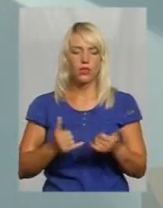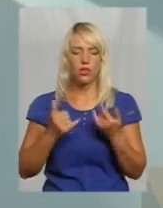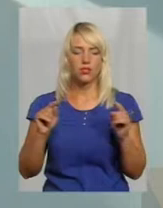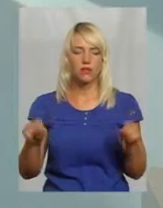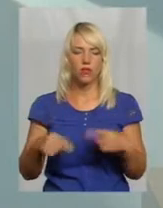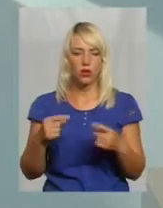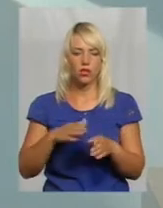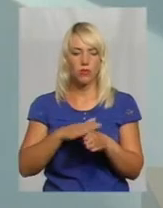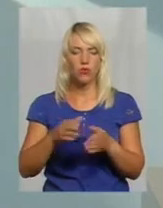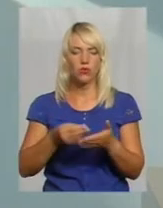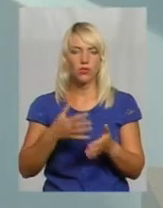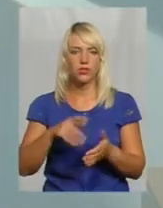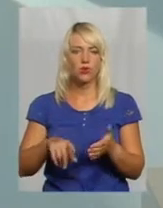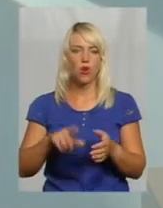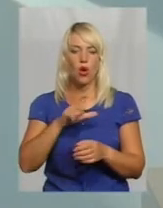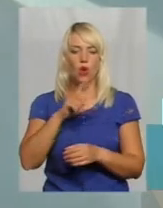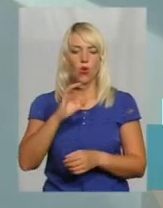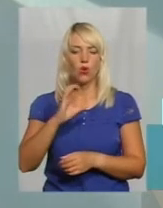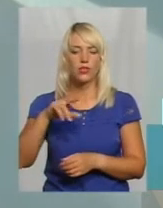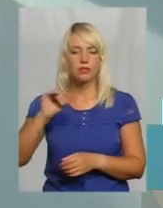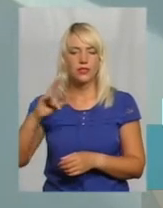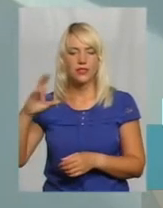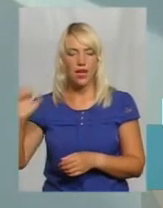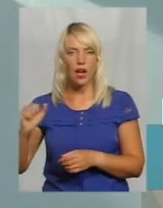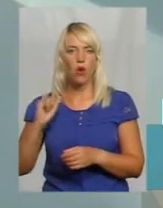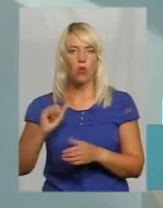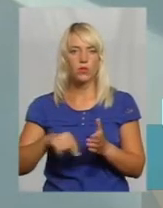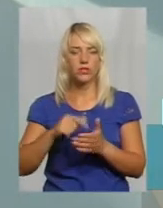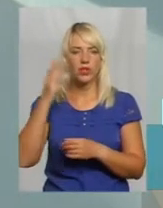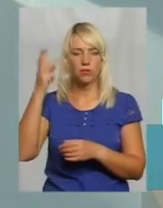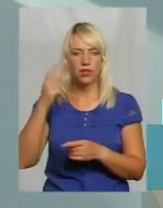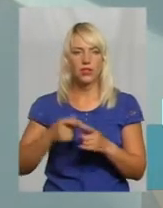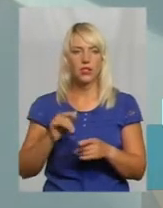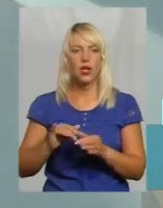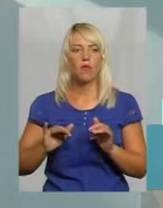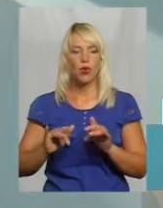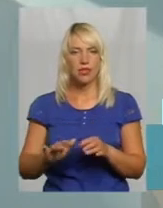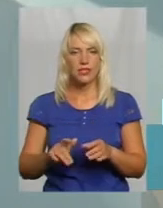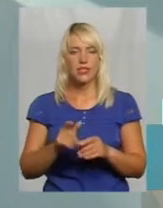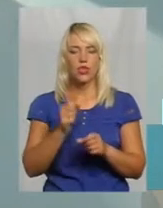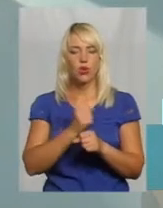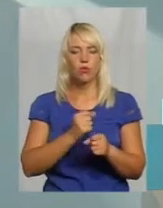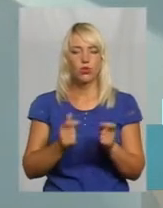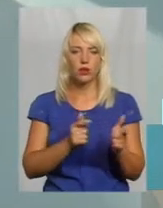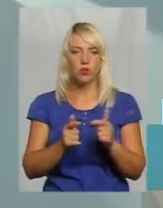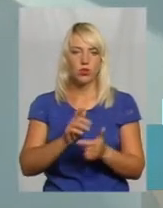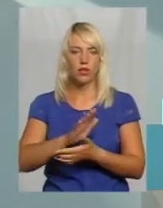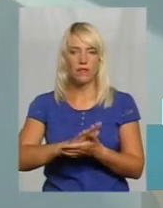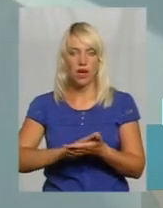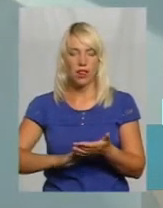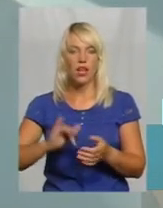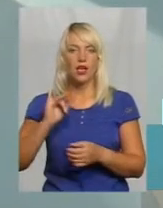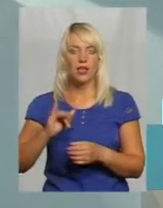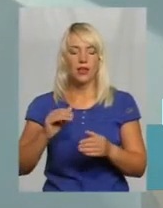повноцінного хоспісу в місті Хмельницькому. Ну, але процес цей, робота підготовча тривала, і ми вирішили піти від меншого,